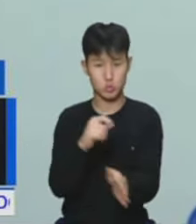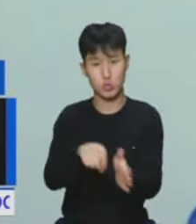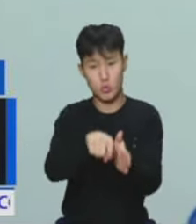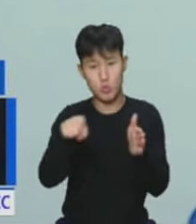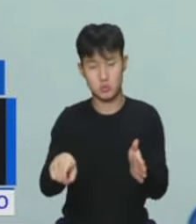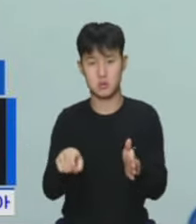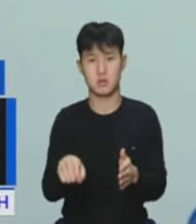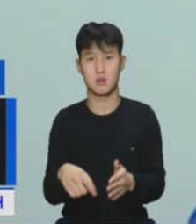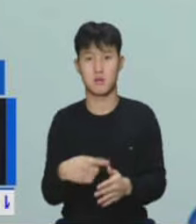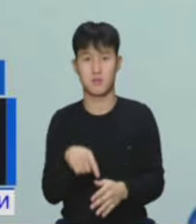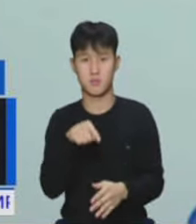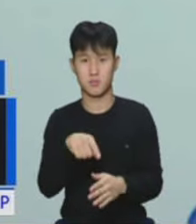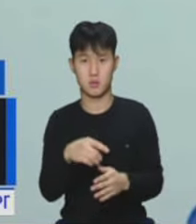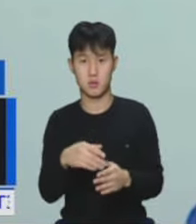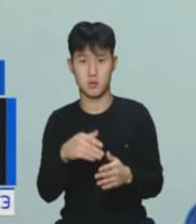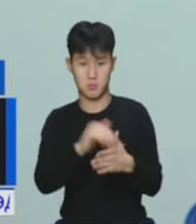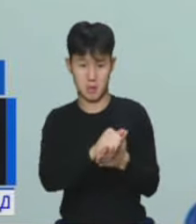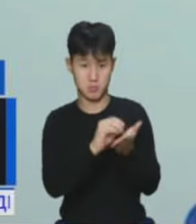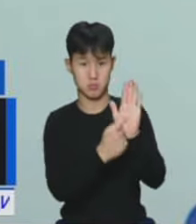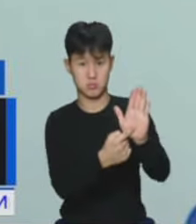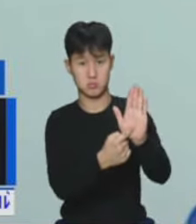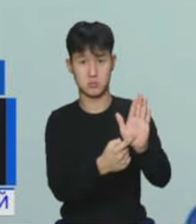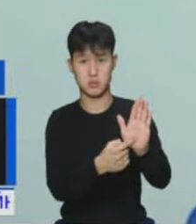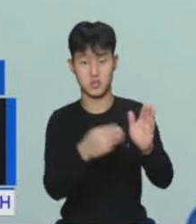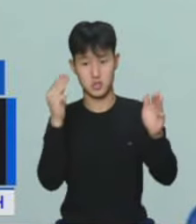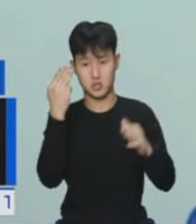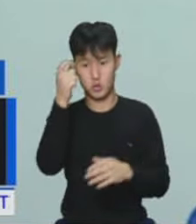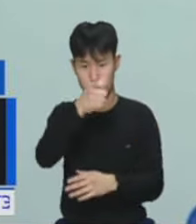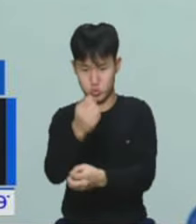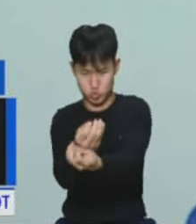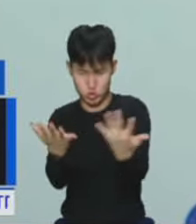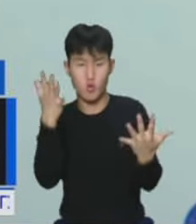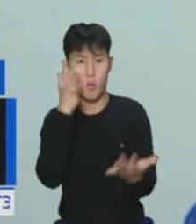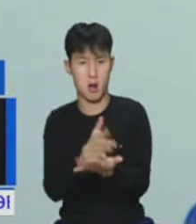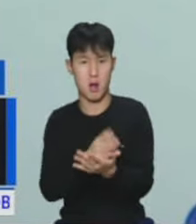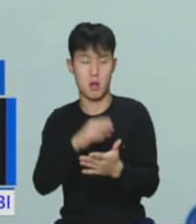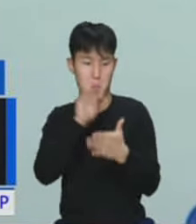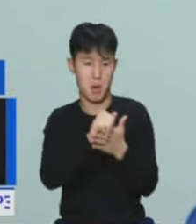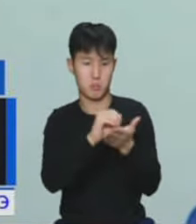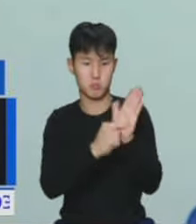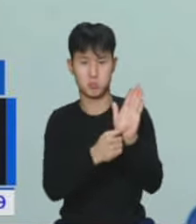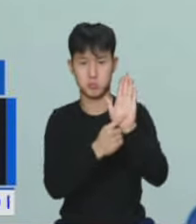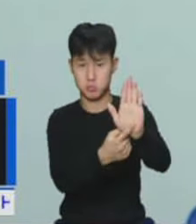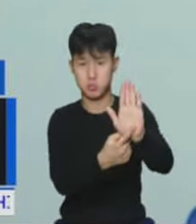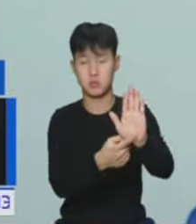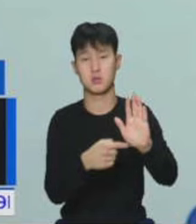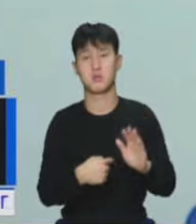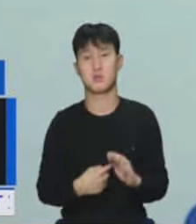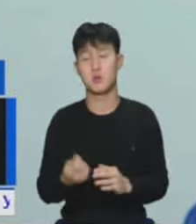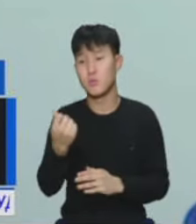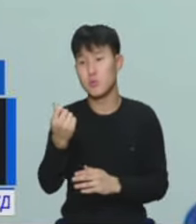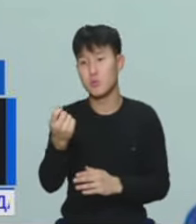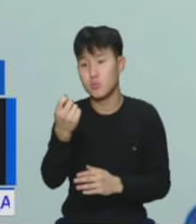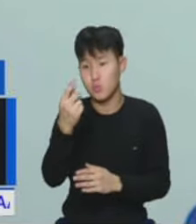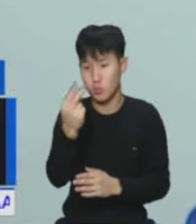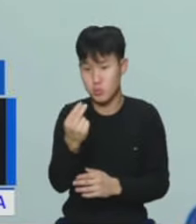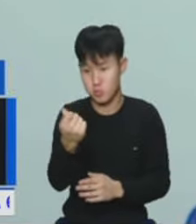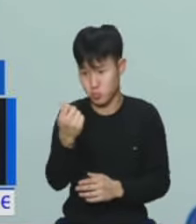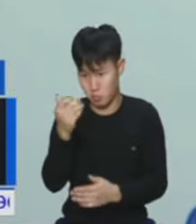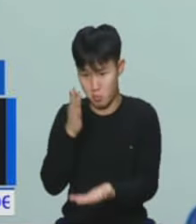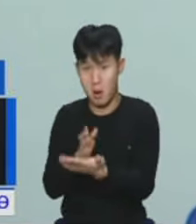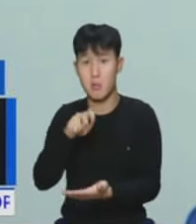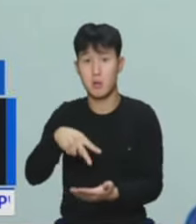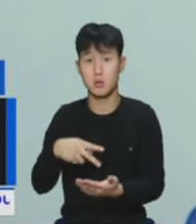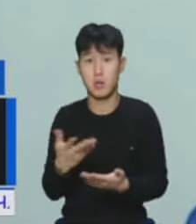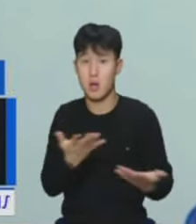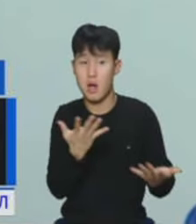хүртэл энийг нотол. Энд чинь шинжилжт байгаа шүү, нотлох баримт байгаа. Нотлоод тэгэд тэр мөнгө нь хэрвээ үнэхээр байгаа бол хааны